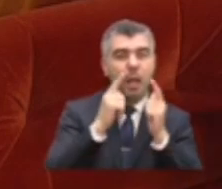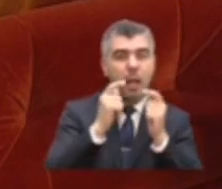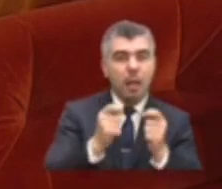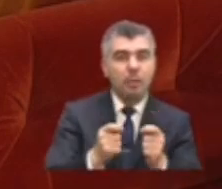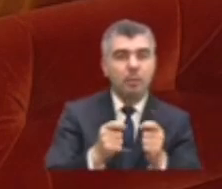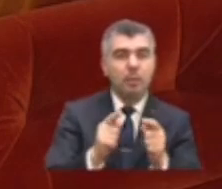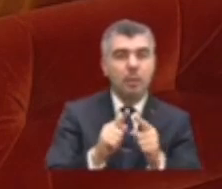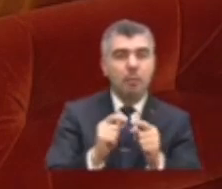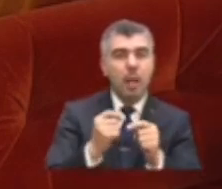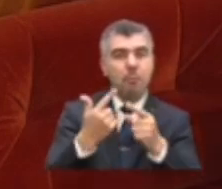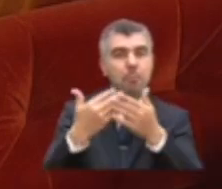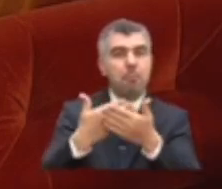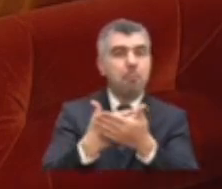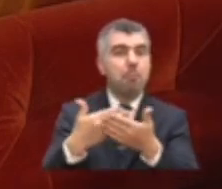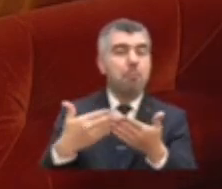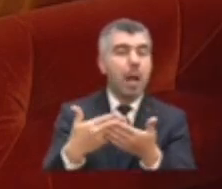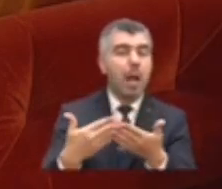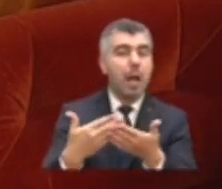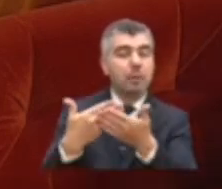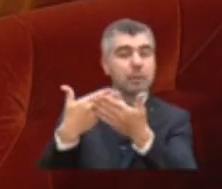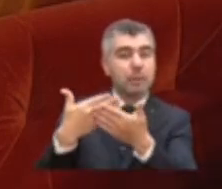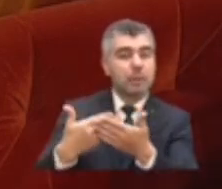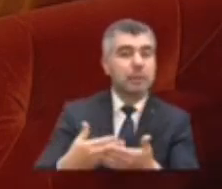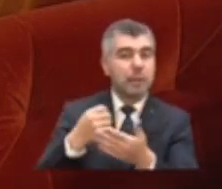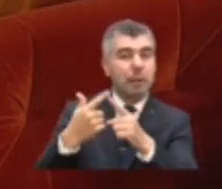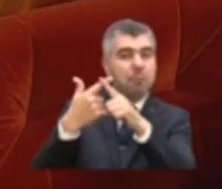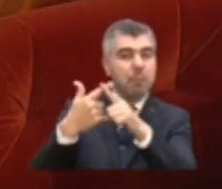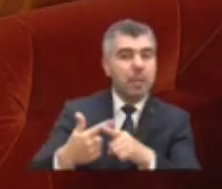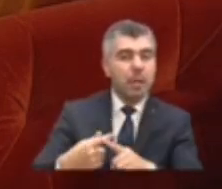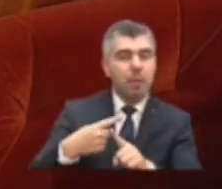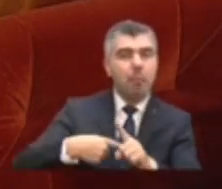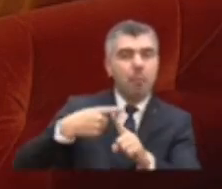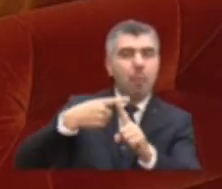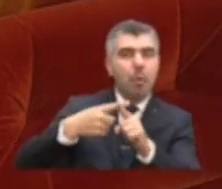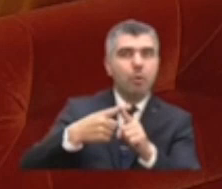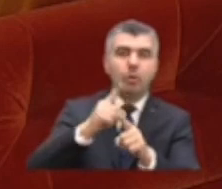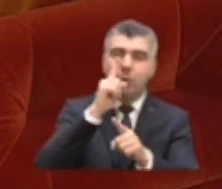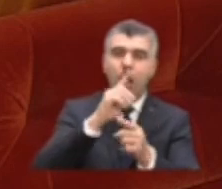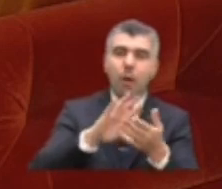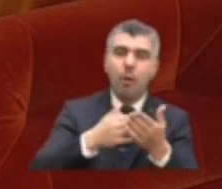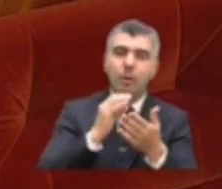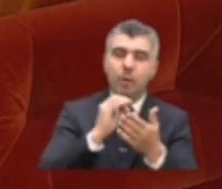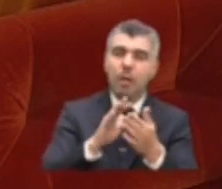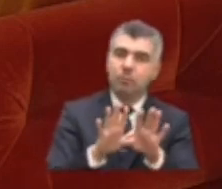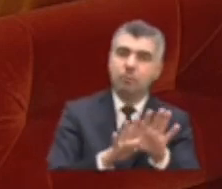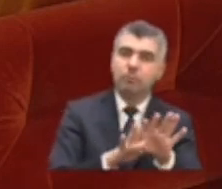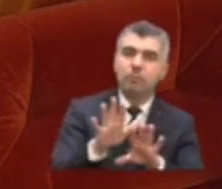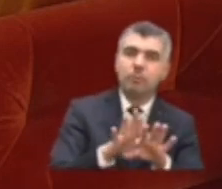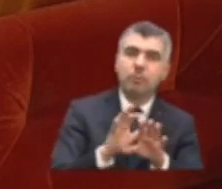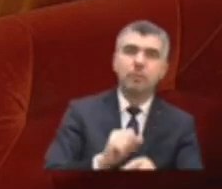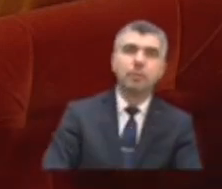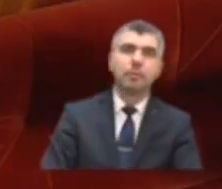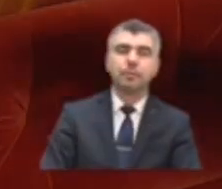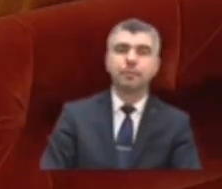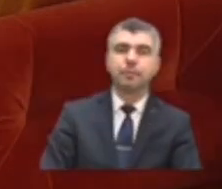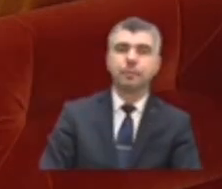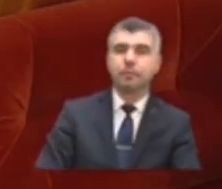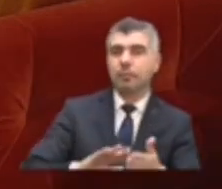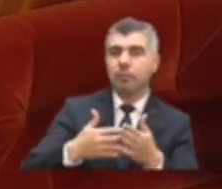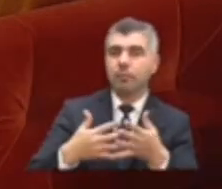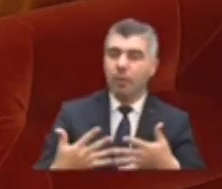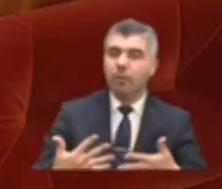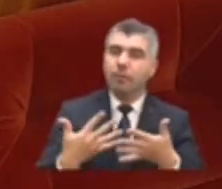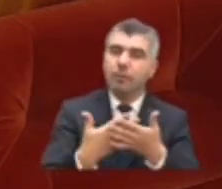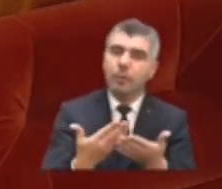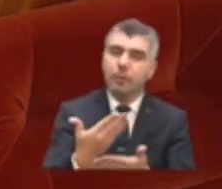كنحسبوا بالملايير والحمد لله، ولا نقنع بالمسجد. فنحن متابعين لما يعني لهذا الشيء المشترك،